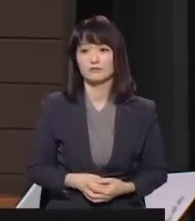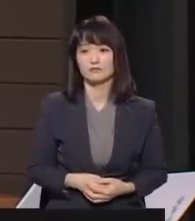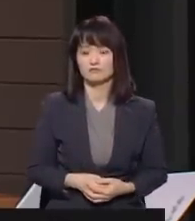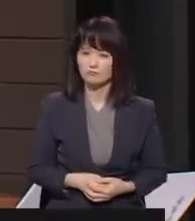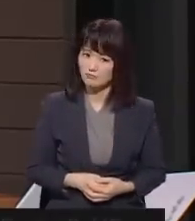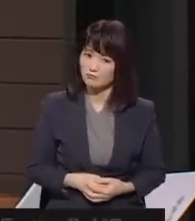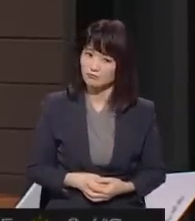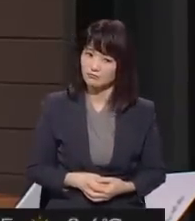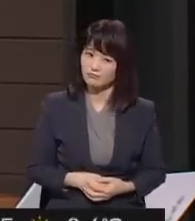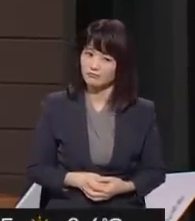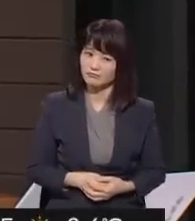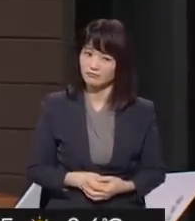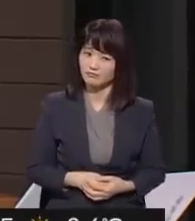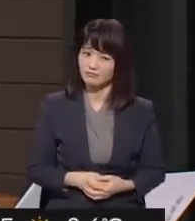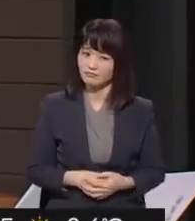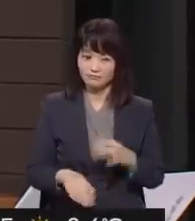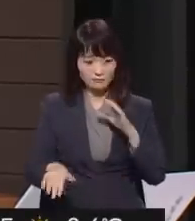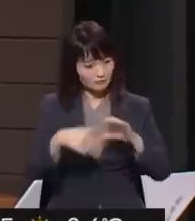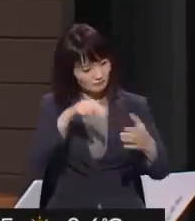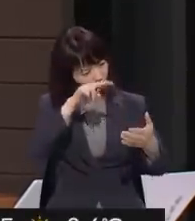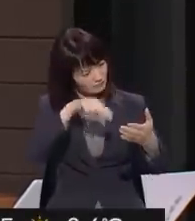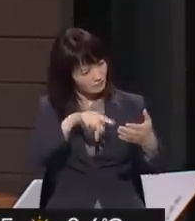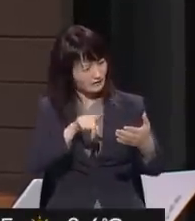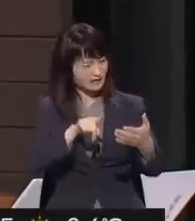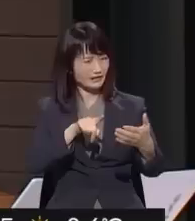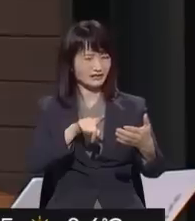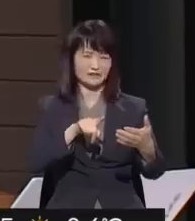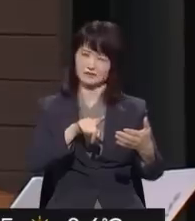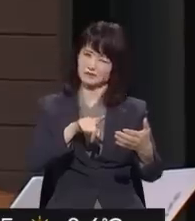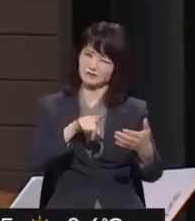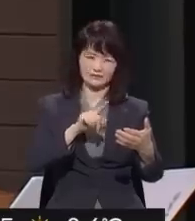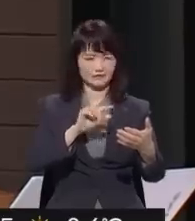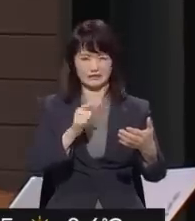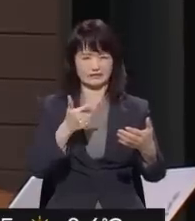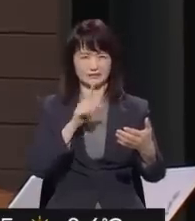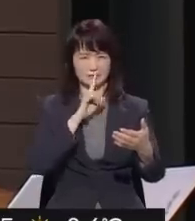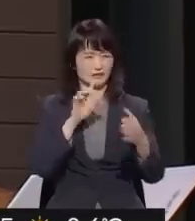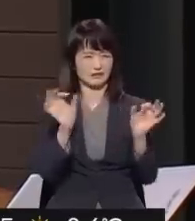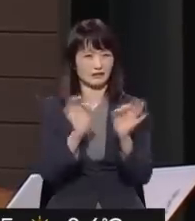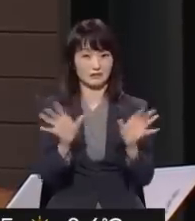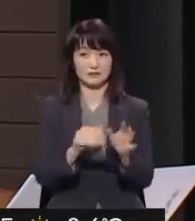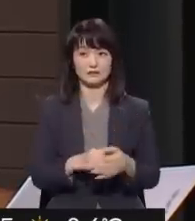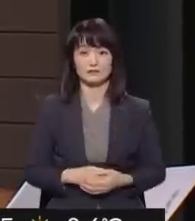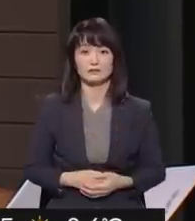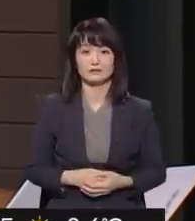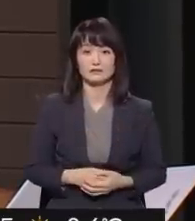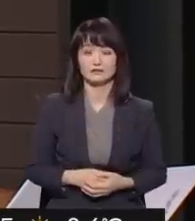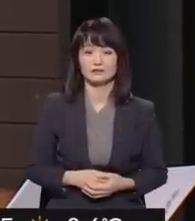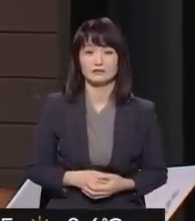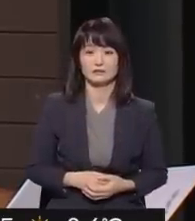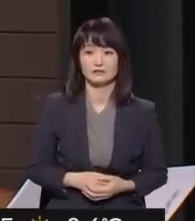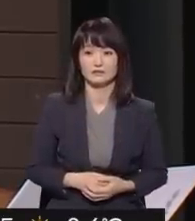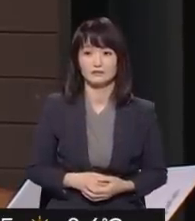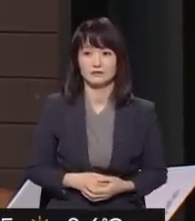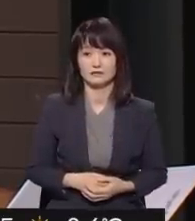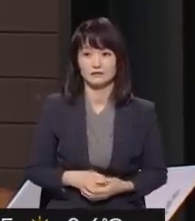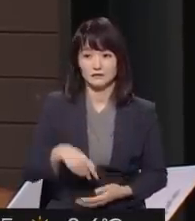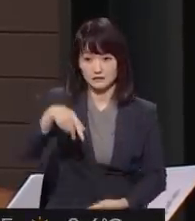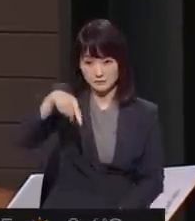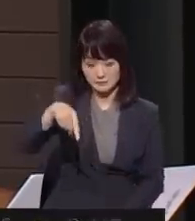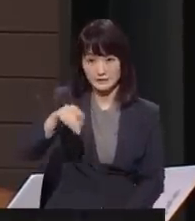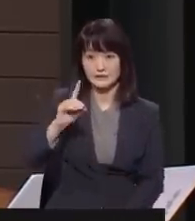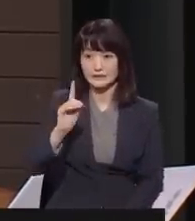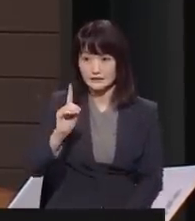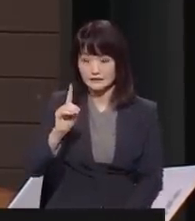눈을 의심했어요 에이 설마 이건 약간 말도 안 되는 소리야 그래서 제가 일단은 저희 PD 그리고